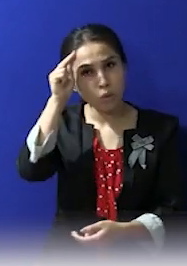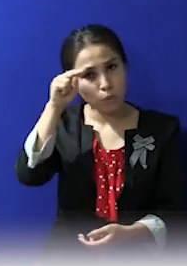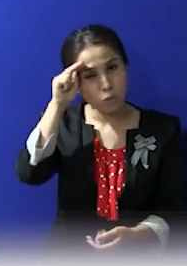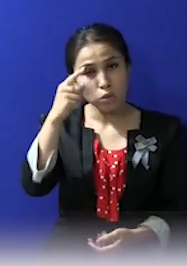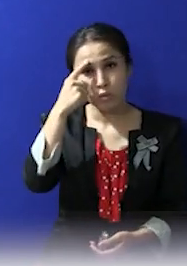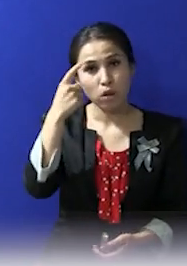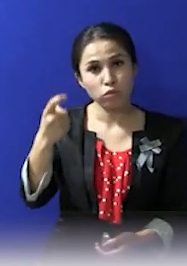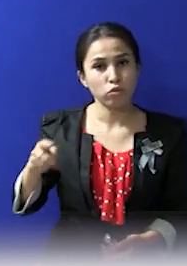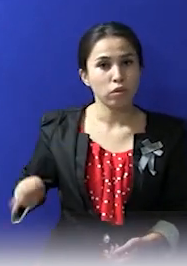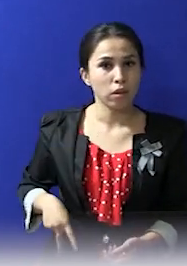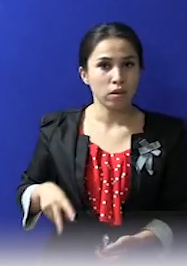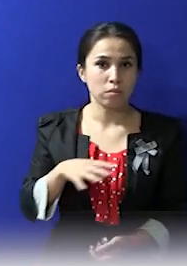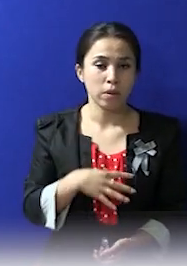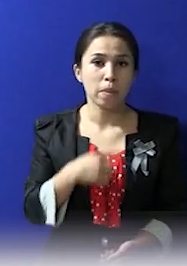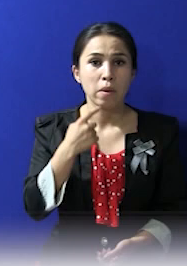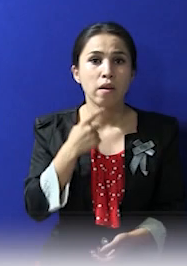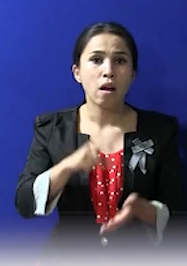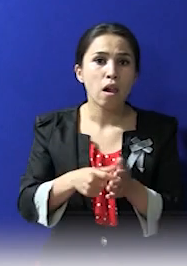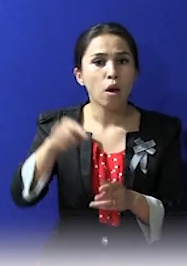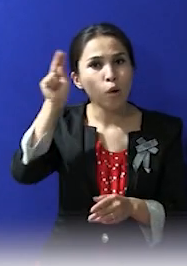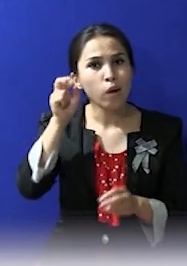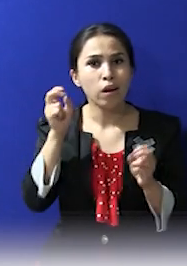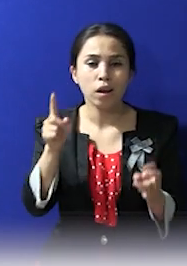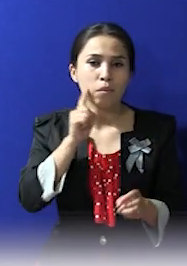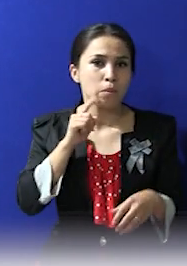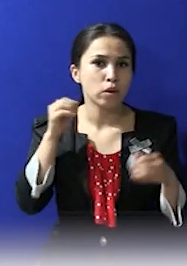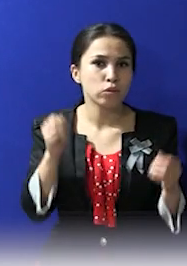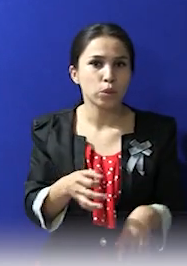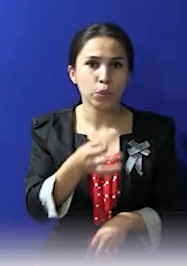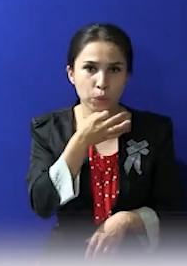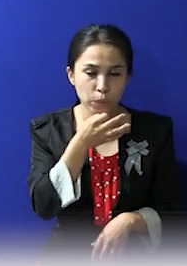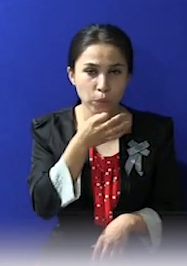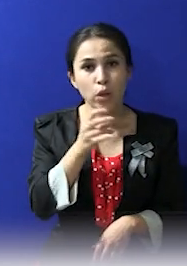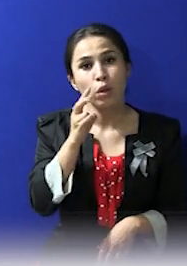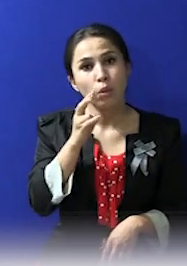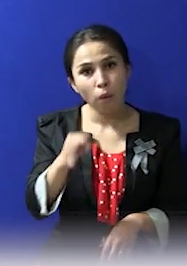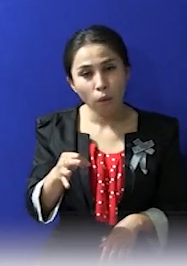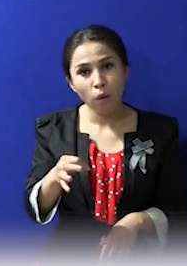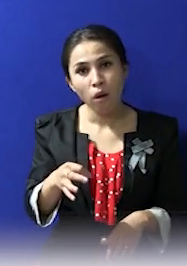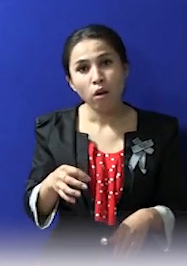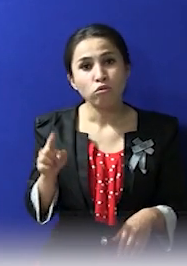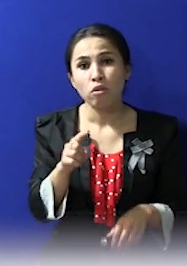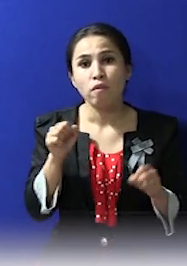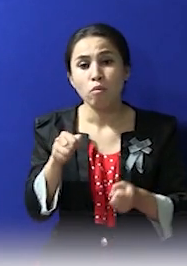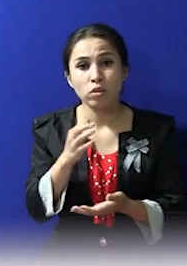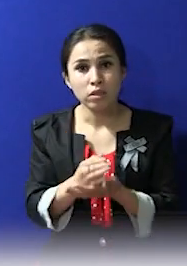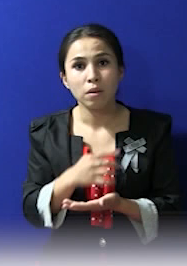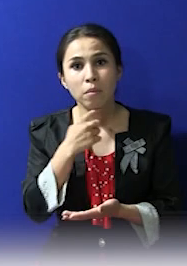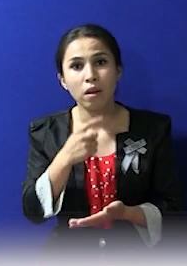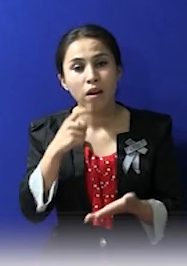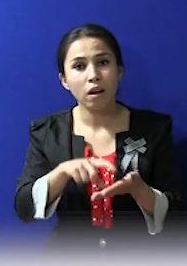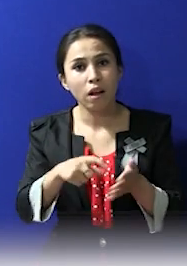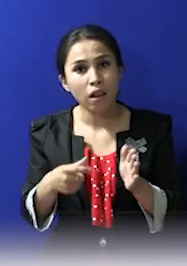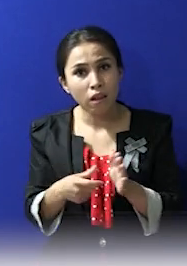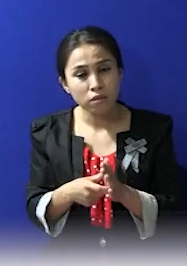выделение 5 гектаров рядом с полигоном и подведение инфраструктуры. Подводя итоги проведенной работы, Бердибек Сапарбаев